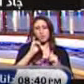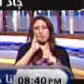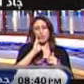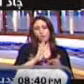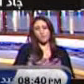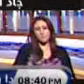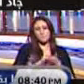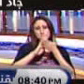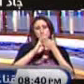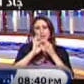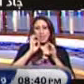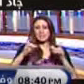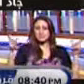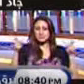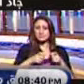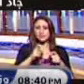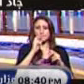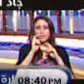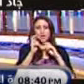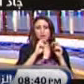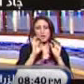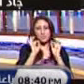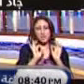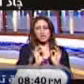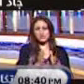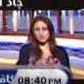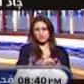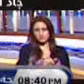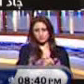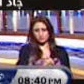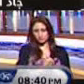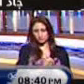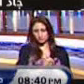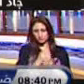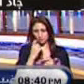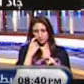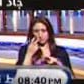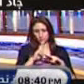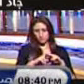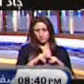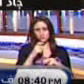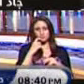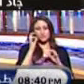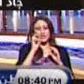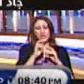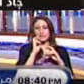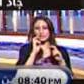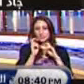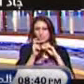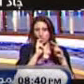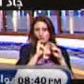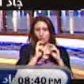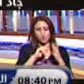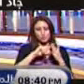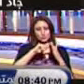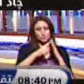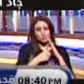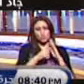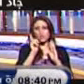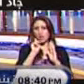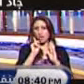وما يريده الشعب المصري بالفعل. وبالتالي فيعني رجاء أن يكون هناك حوار بلا شروط من أي